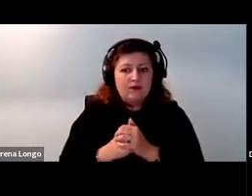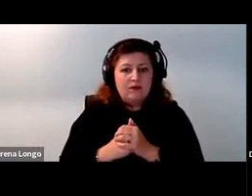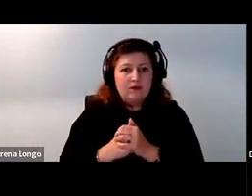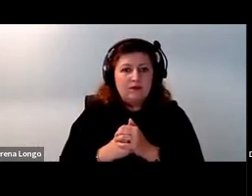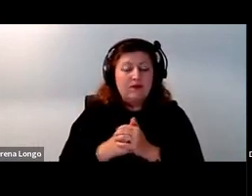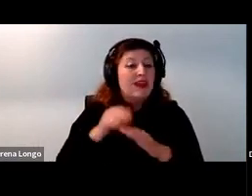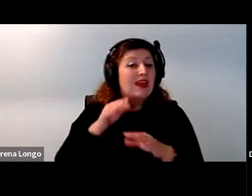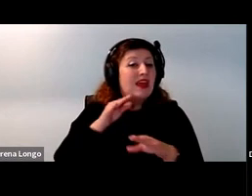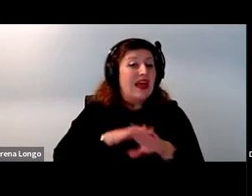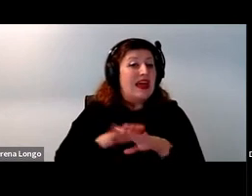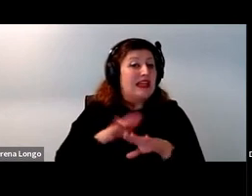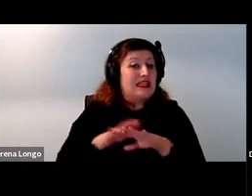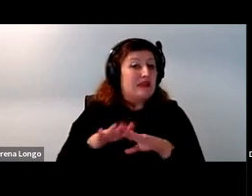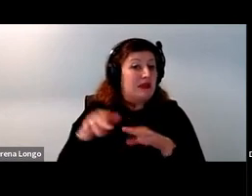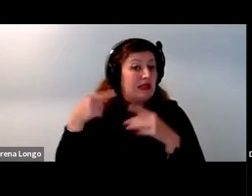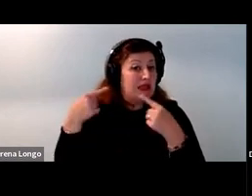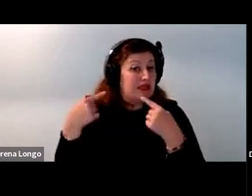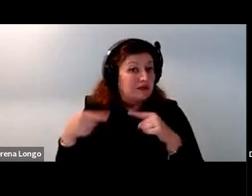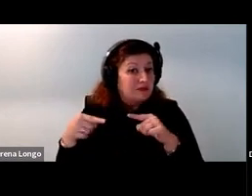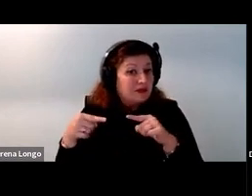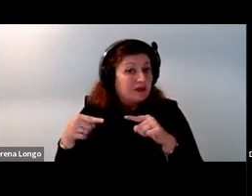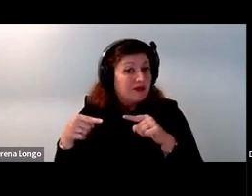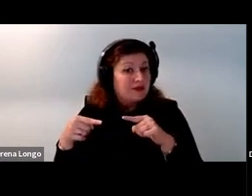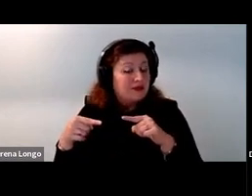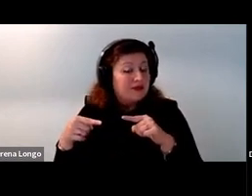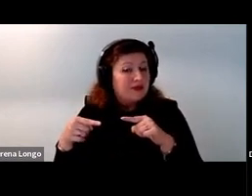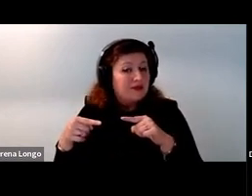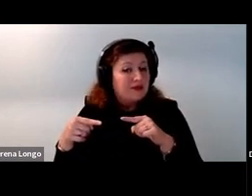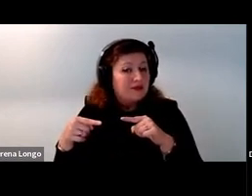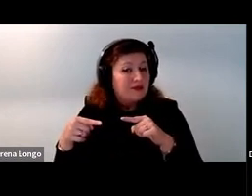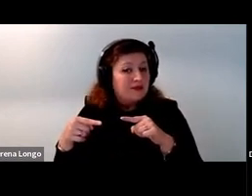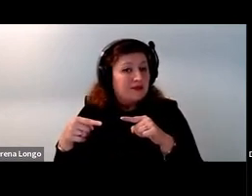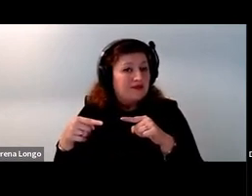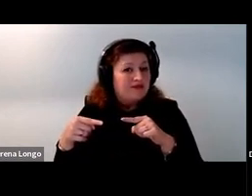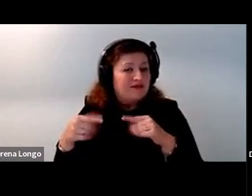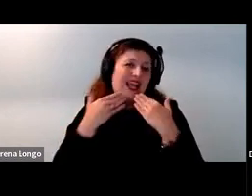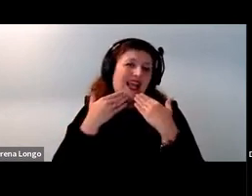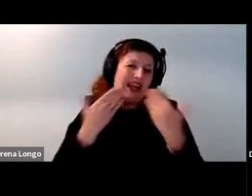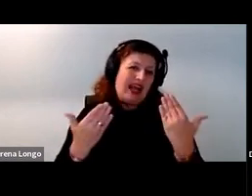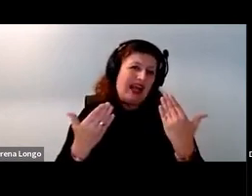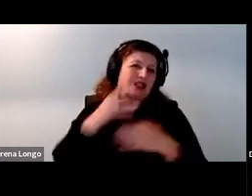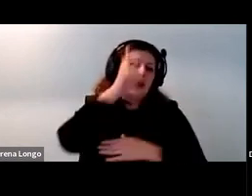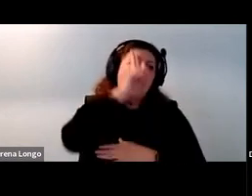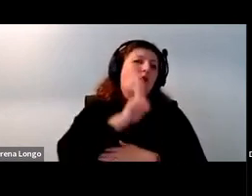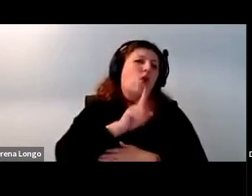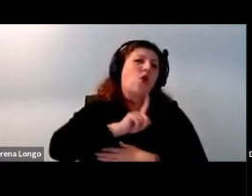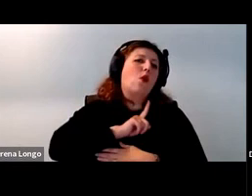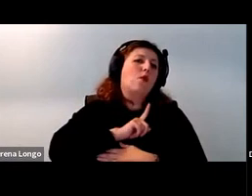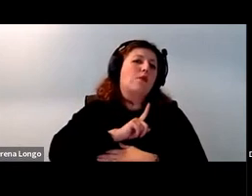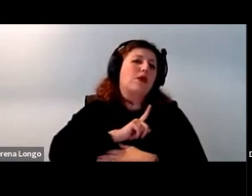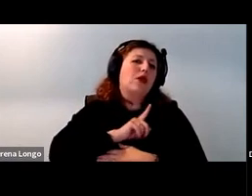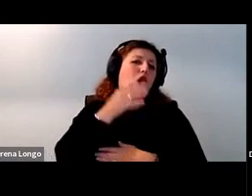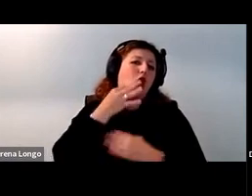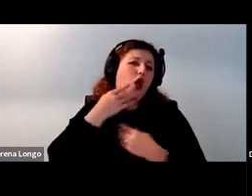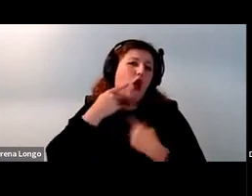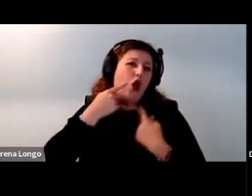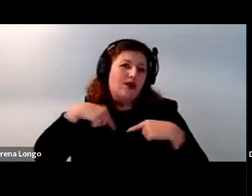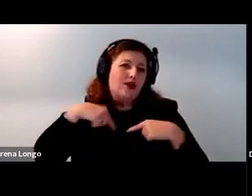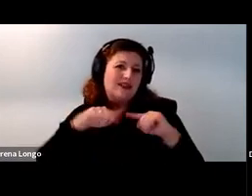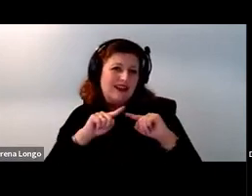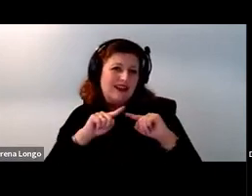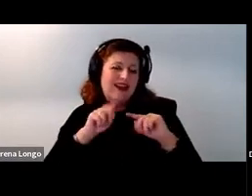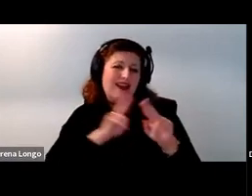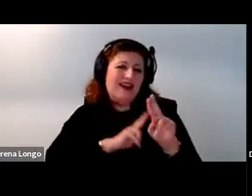io ho impostato con il mio ruolo di consigliere nazionale, ma che adesso intendo comunque